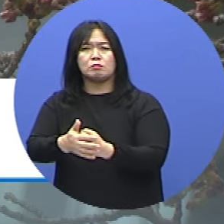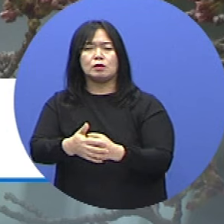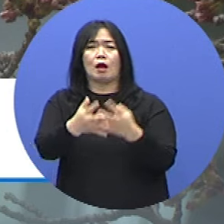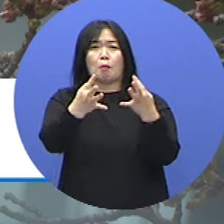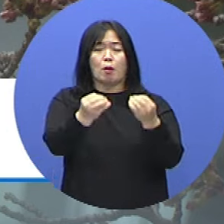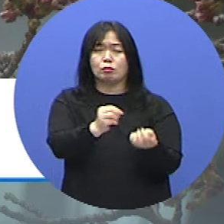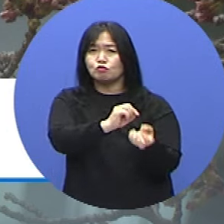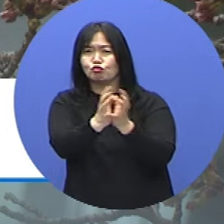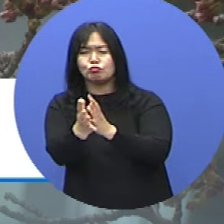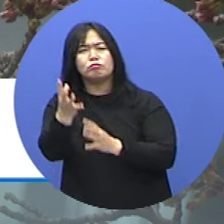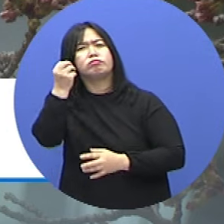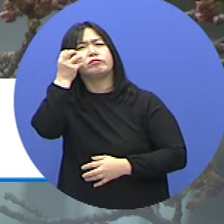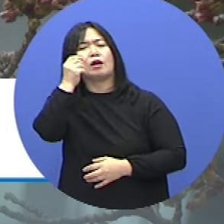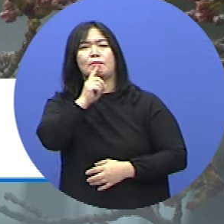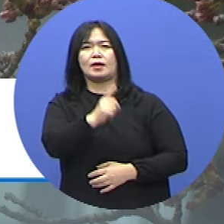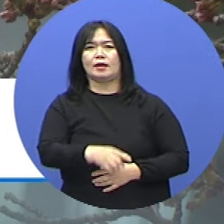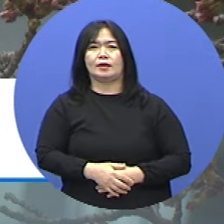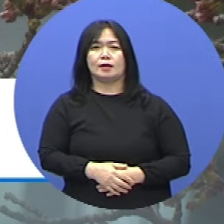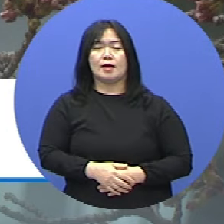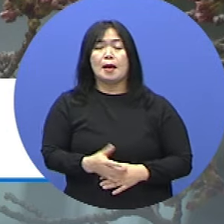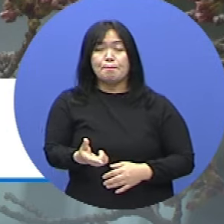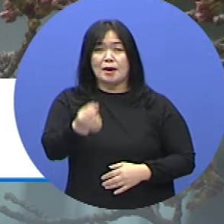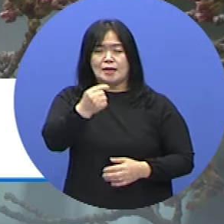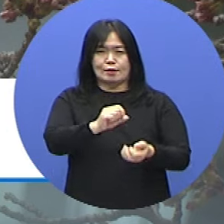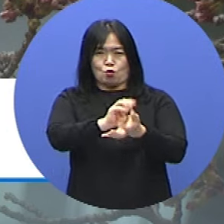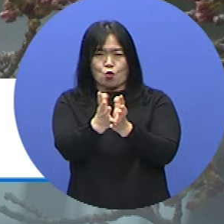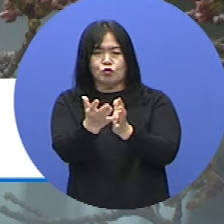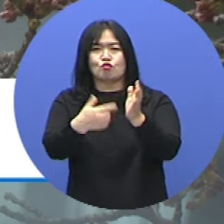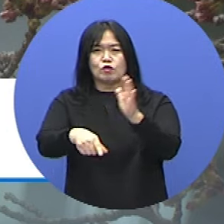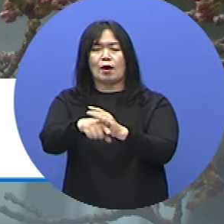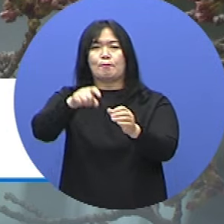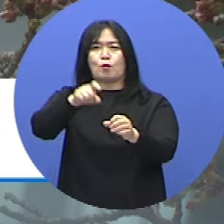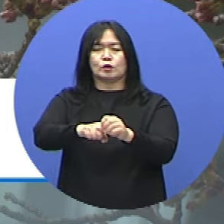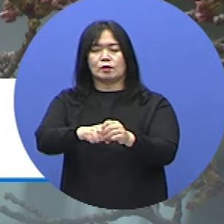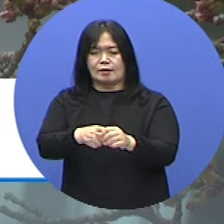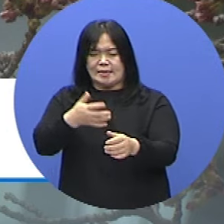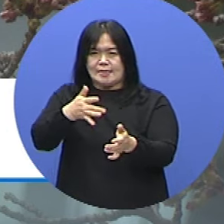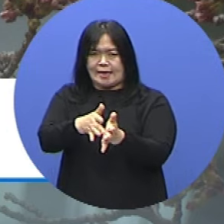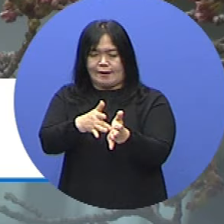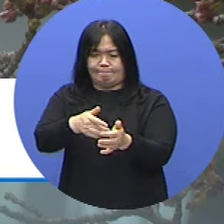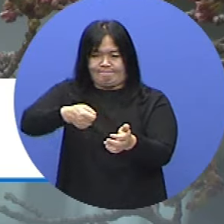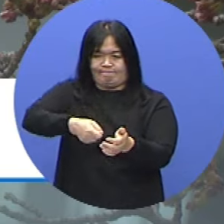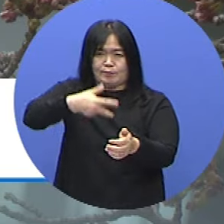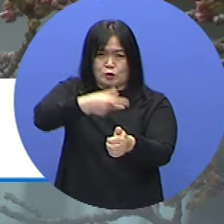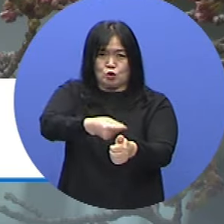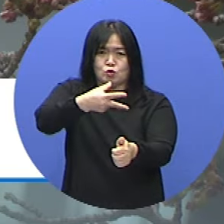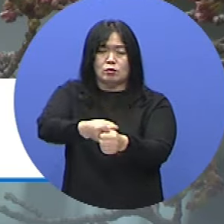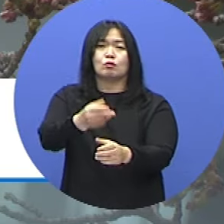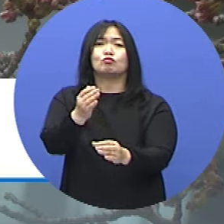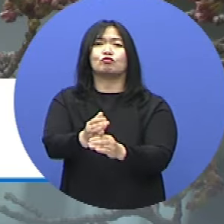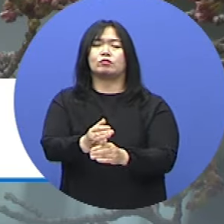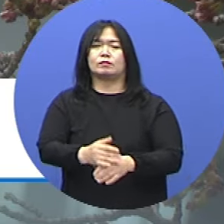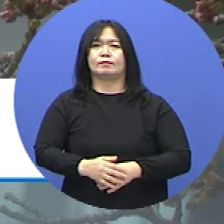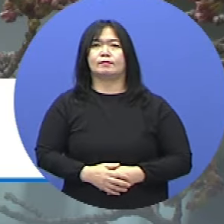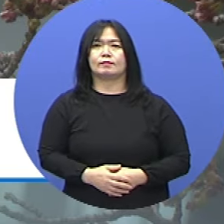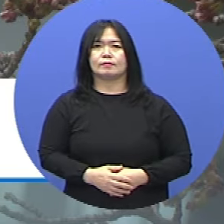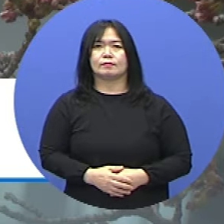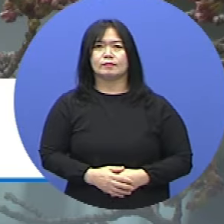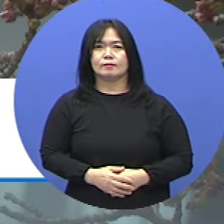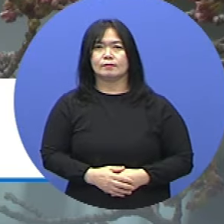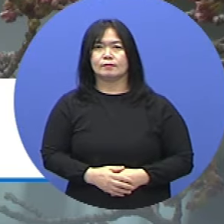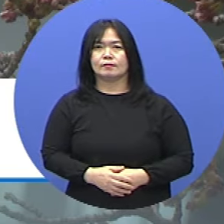축제가 비상해 걸렸습니다 하루라도 일찍 꽃을 피우기 위해 개와 촉진까지 동원 되고 있습니다 최유선 기자의